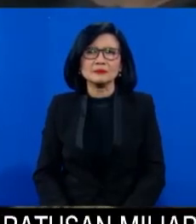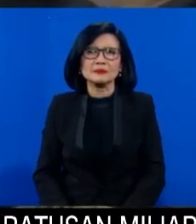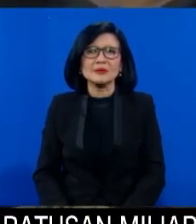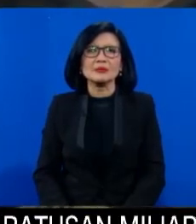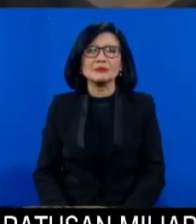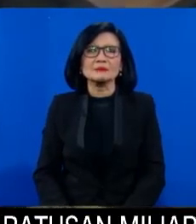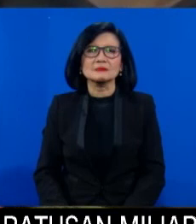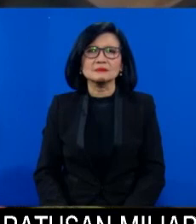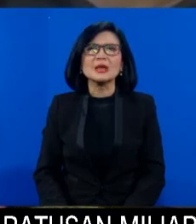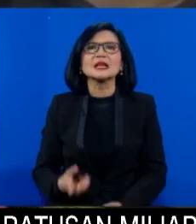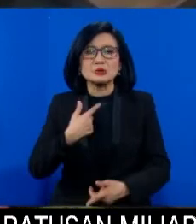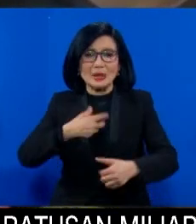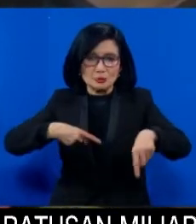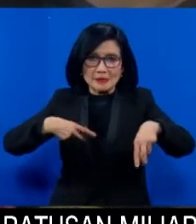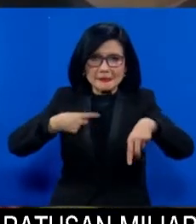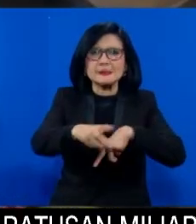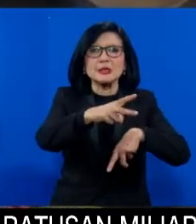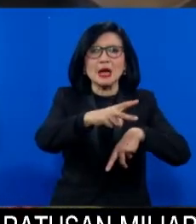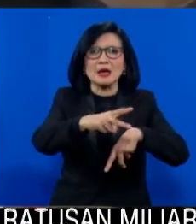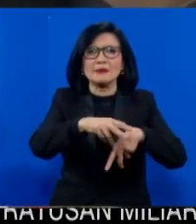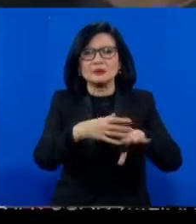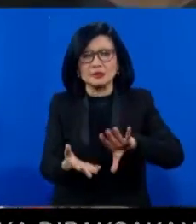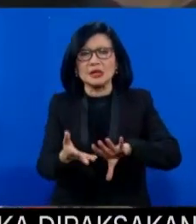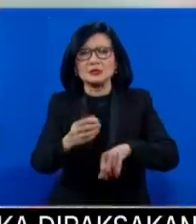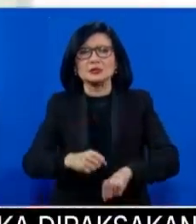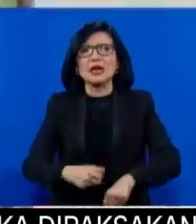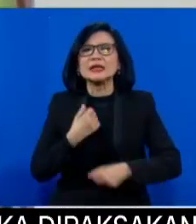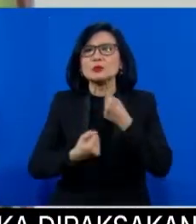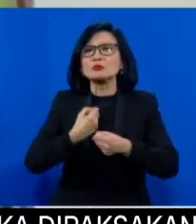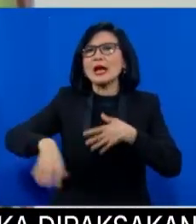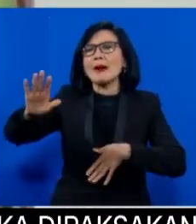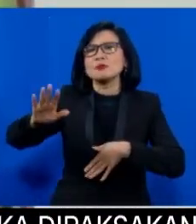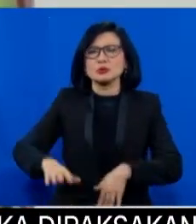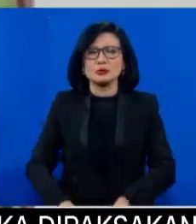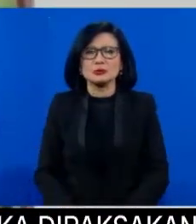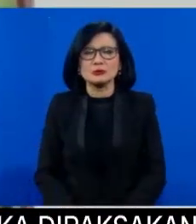juga ditendang dan sebagainya untuk berupaya melarikan diri.